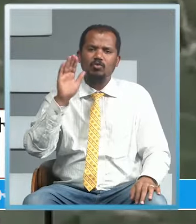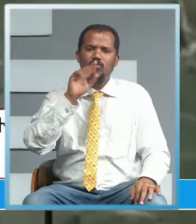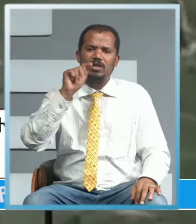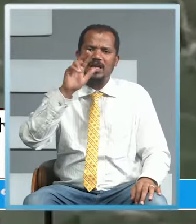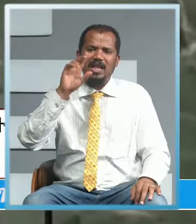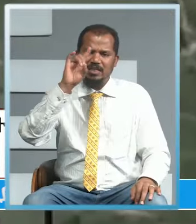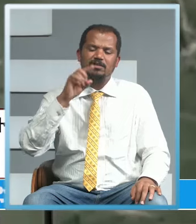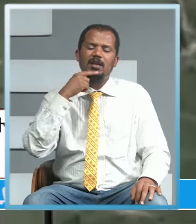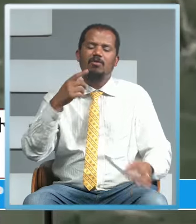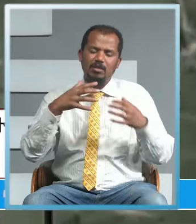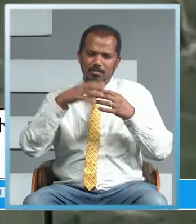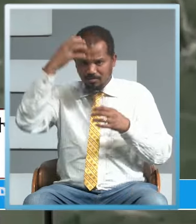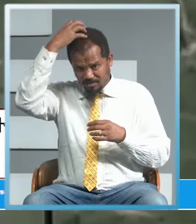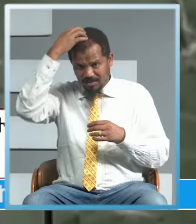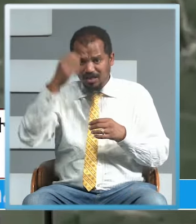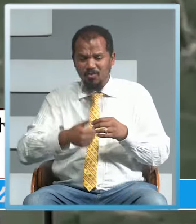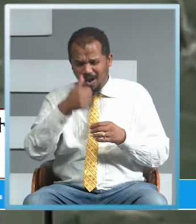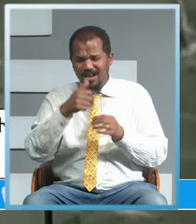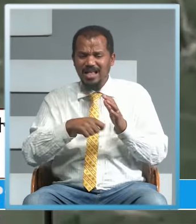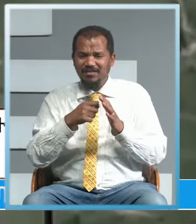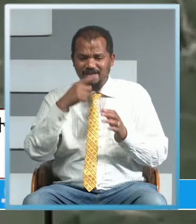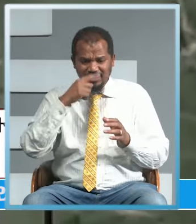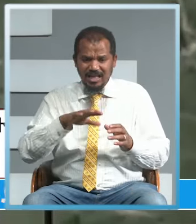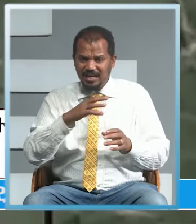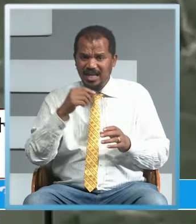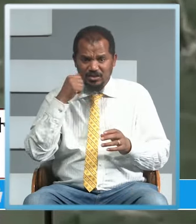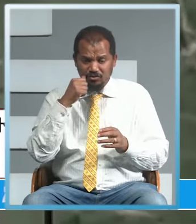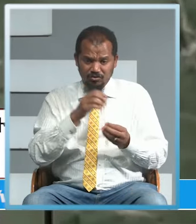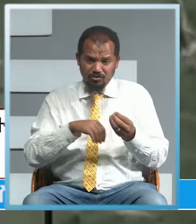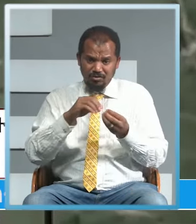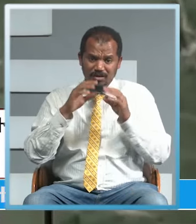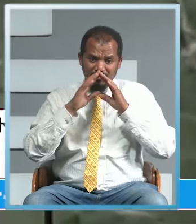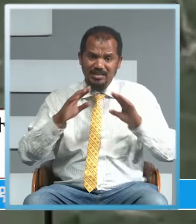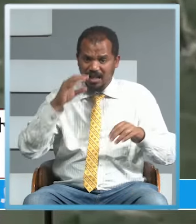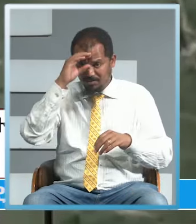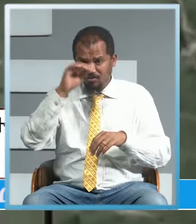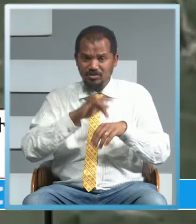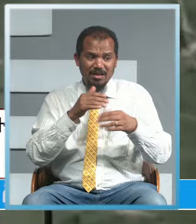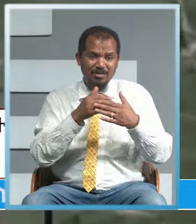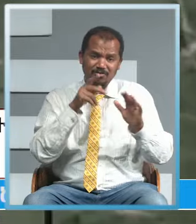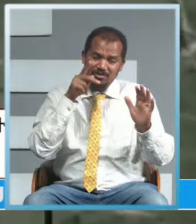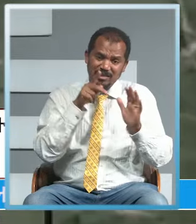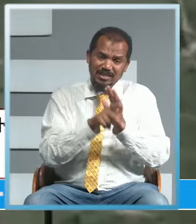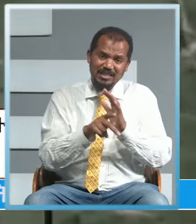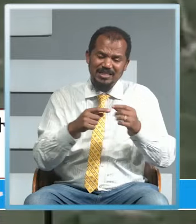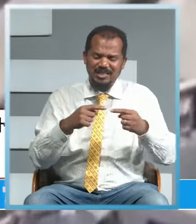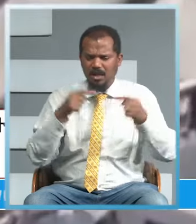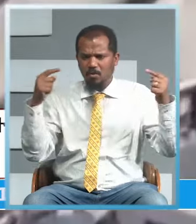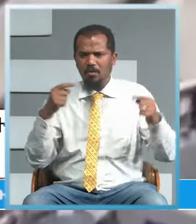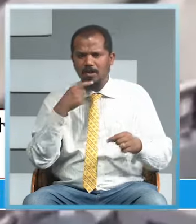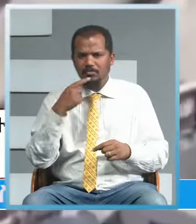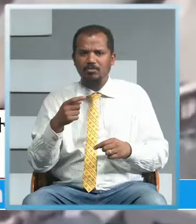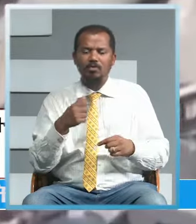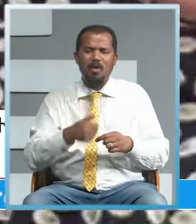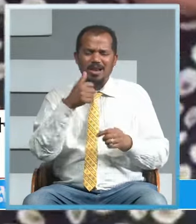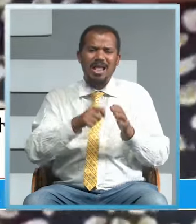እንዳሳዘናቸው ጉተሬዝ ገልጸዋል። የተባበሩት መንግስታት ድርጅት ዋና ጸሐፊም ህጻናትና ሴቶችን ጨምሮ በሰላማዊ ሰዎች ላይ የሚደርሰውን ግድያ